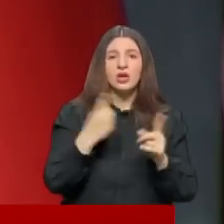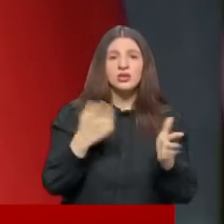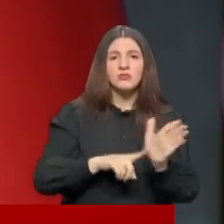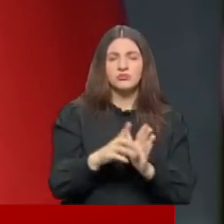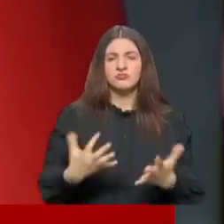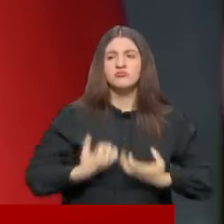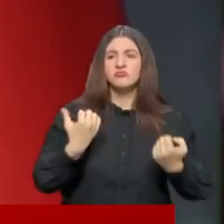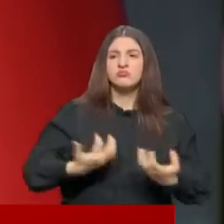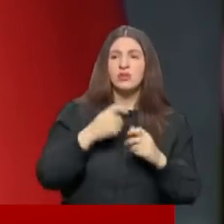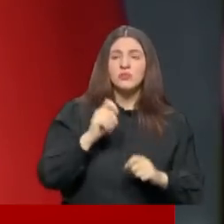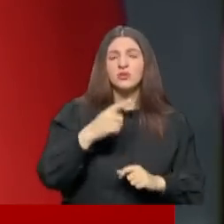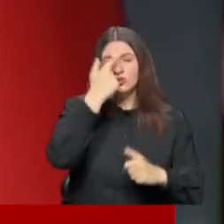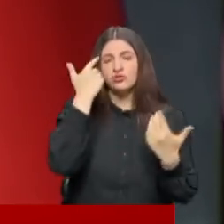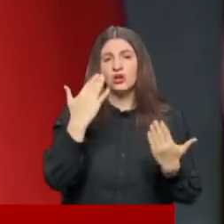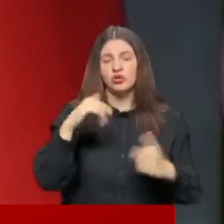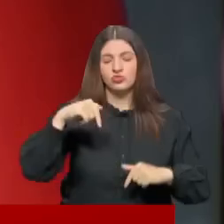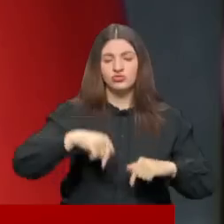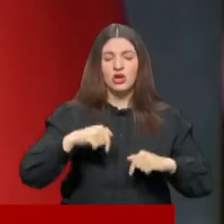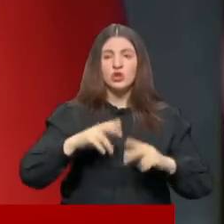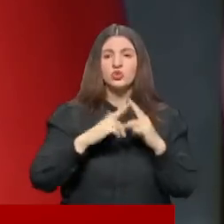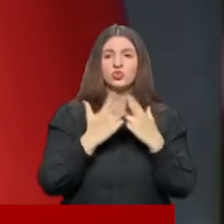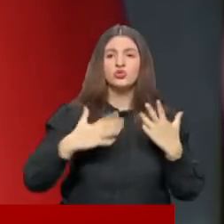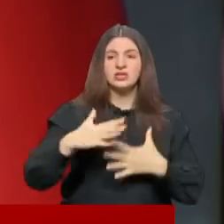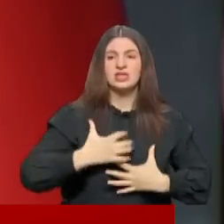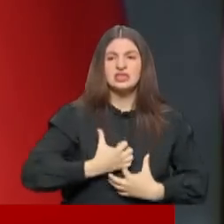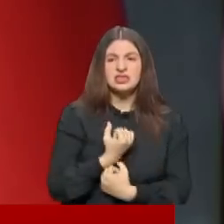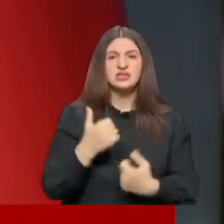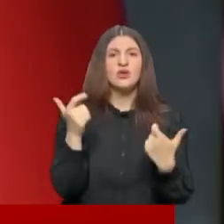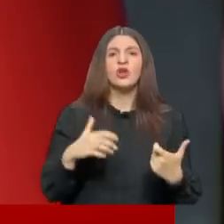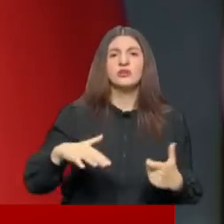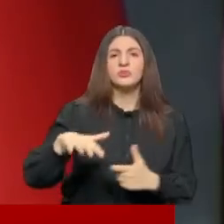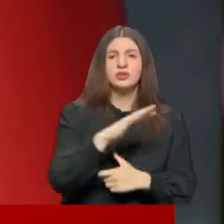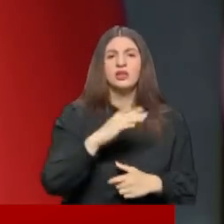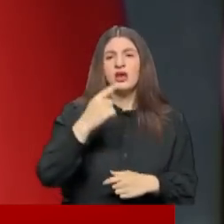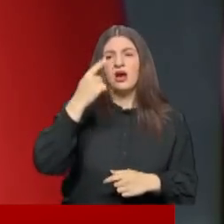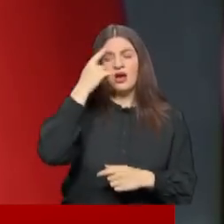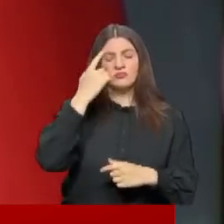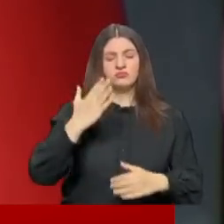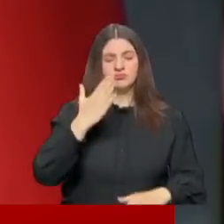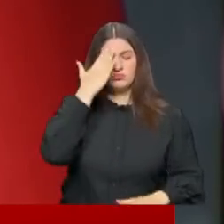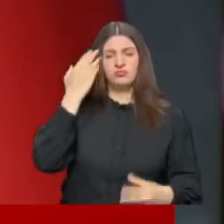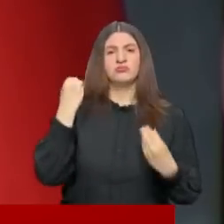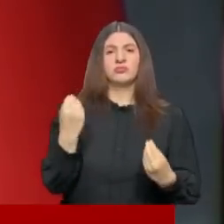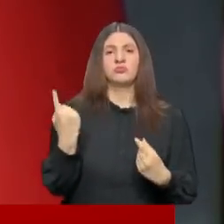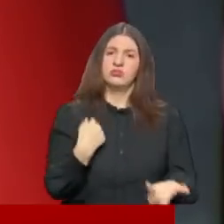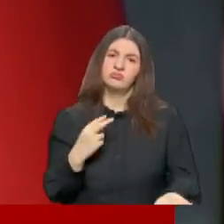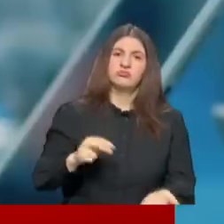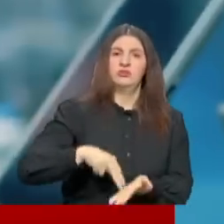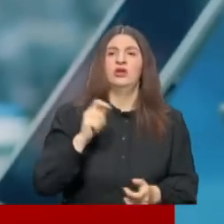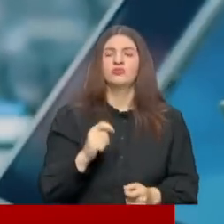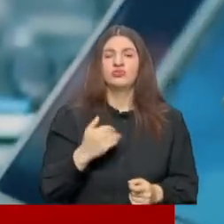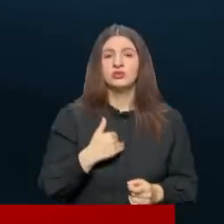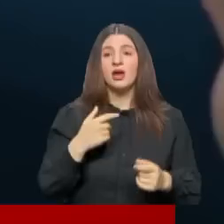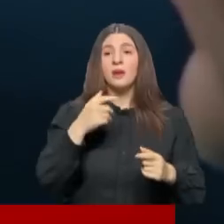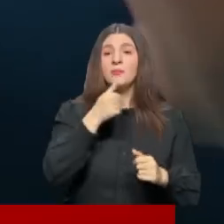başarıyla çıkardıysak inşallah şu anki küresel kriz ortamından da alnımızın akıyla çıkartacağız.